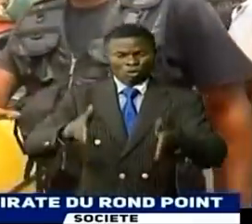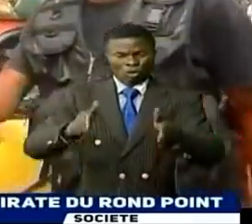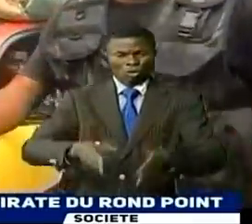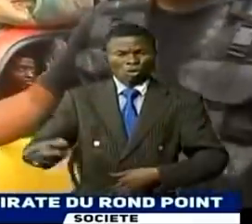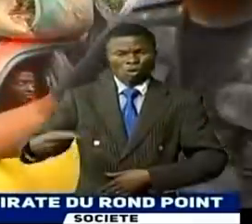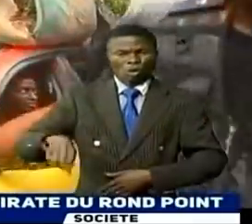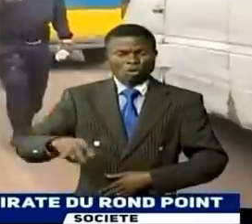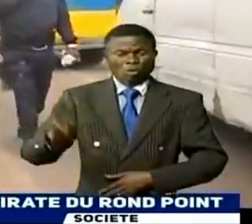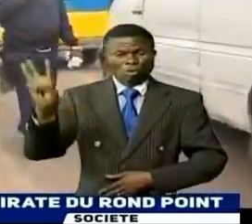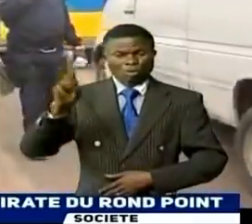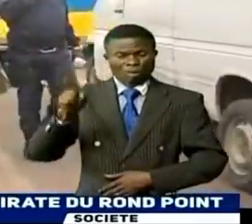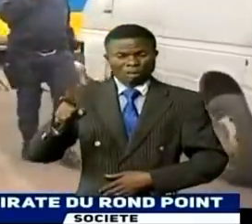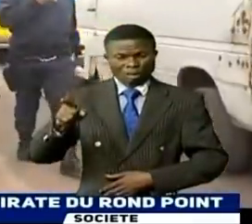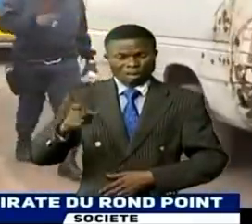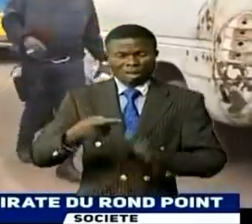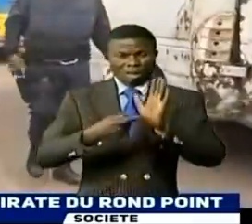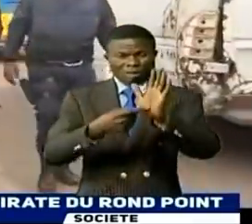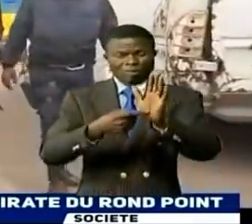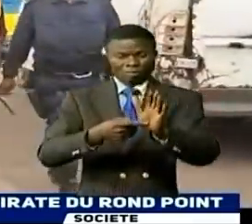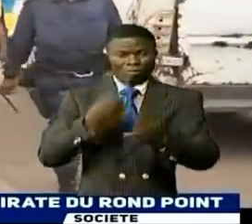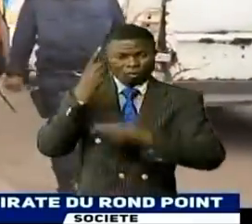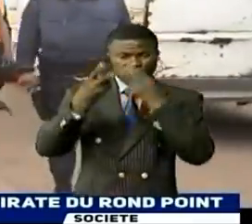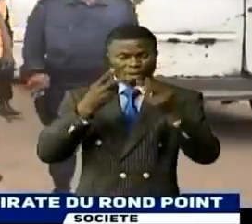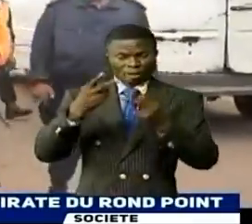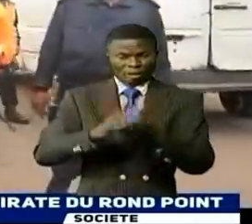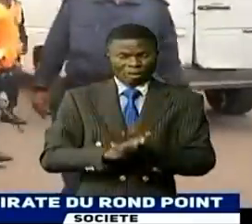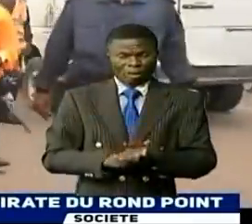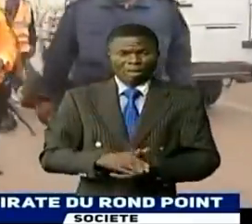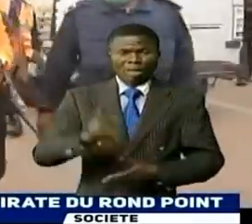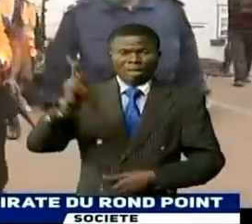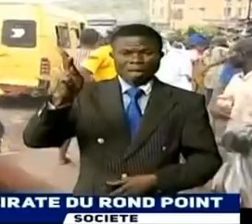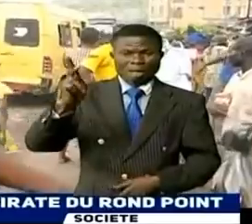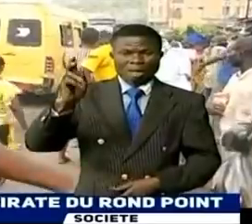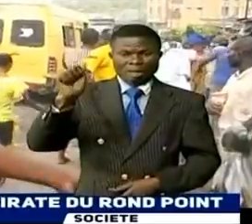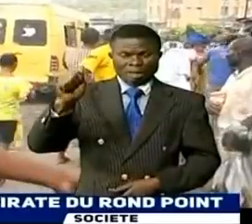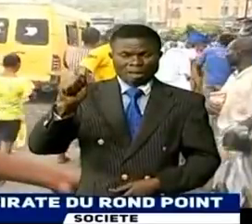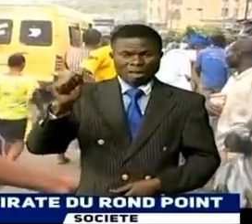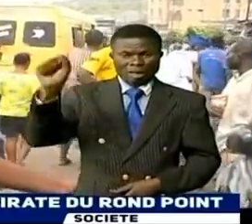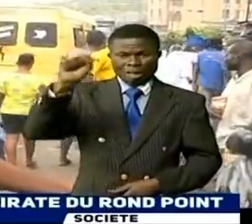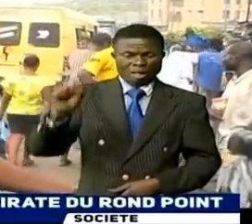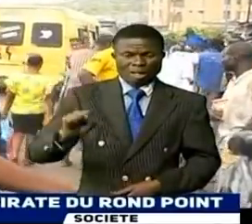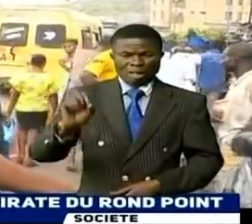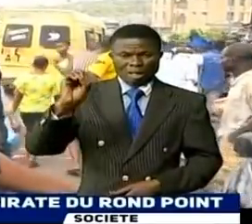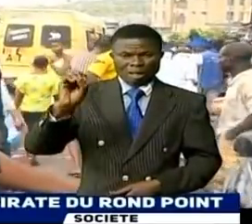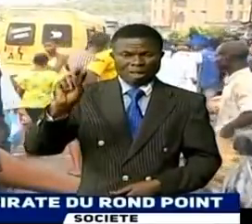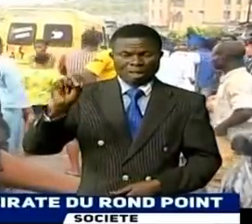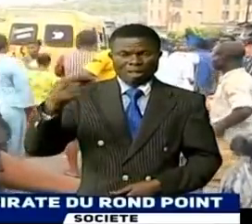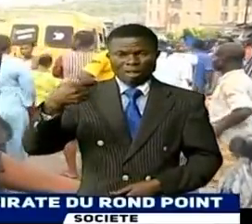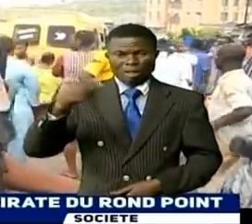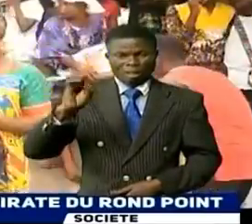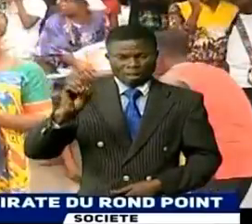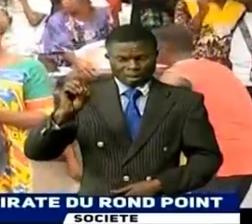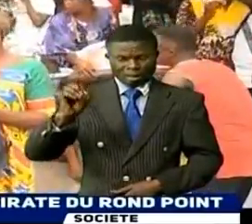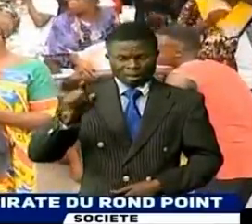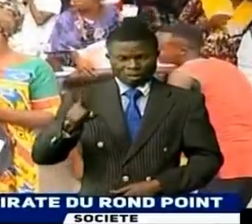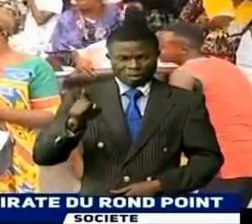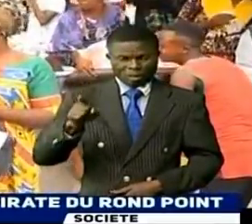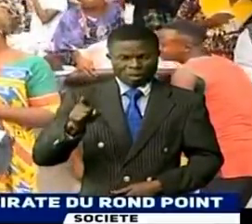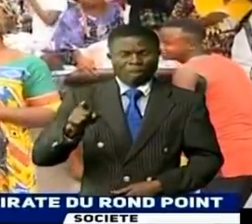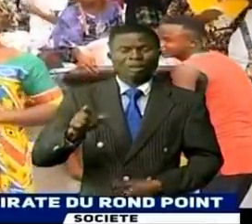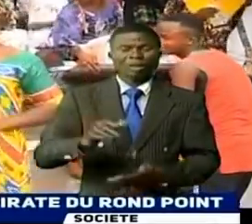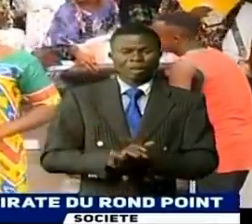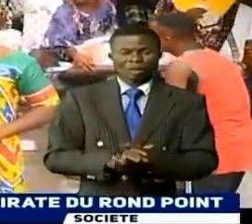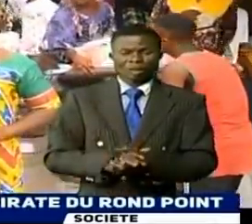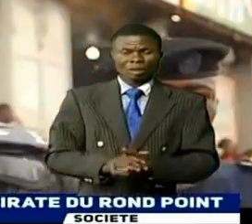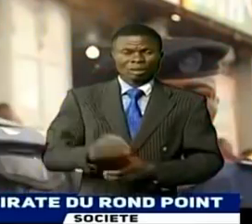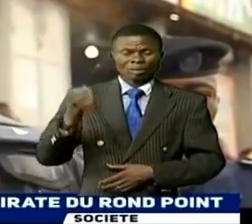Gaba ont justifié la descente du commissaire supérieur adjoint de la police nationale congolaise du district du Mohamba, le